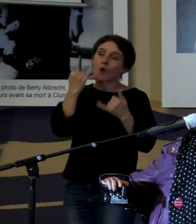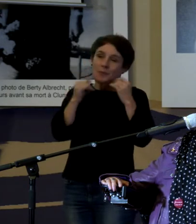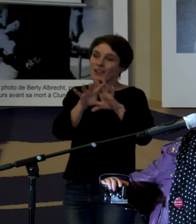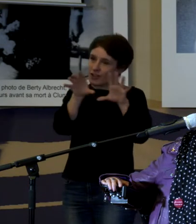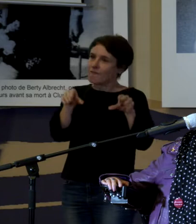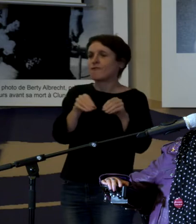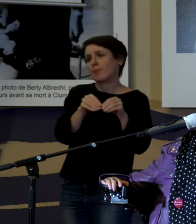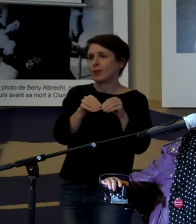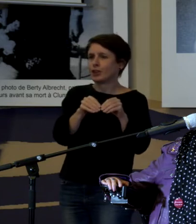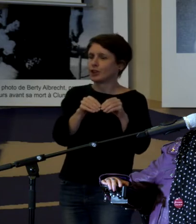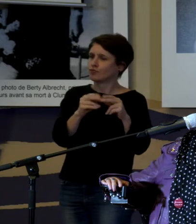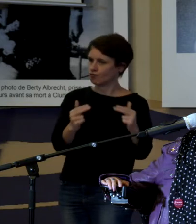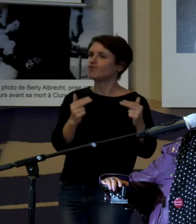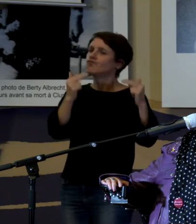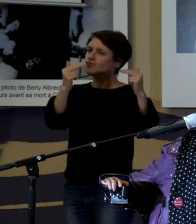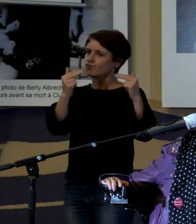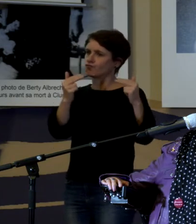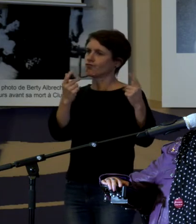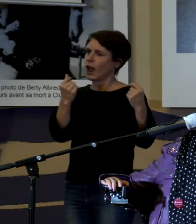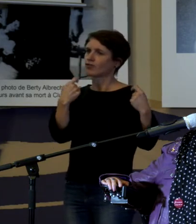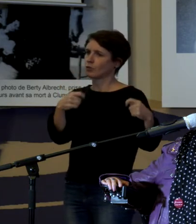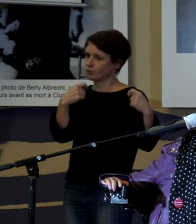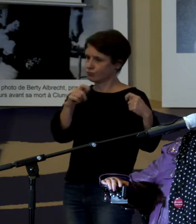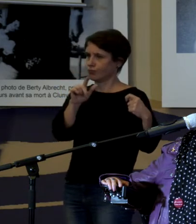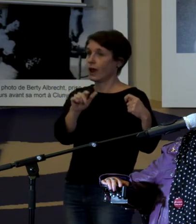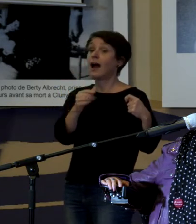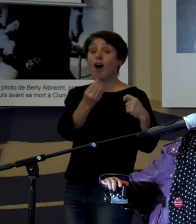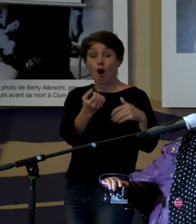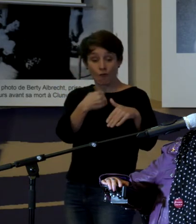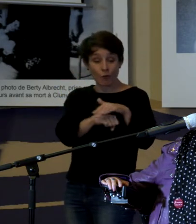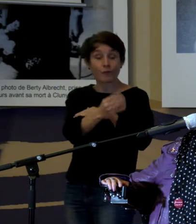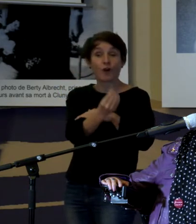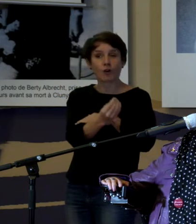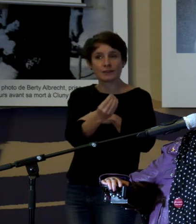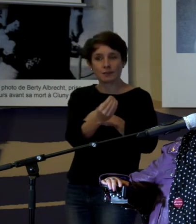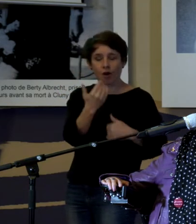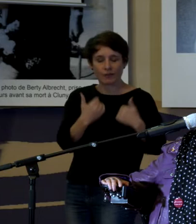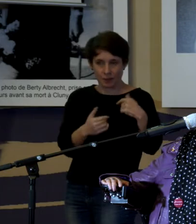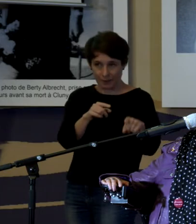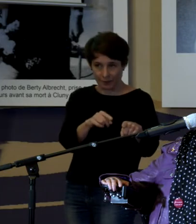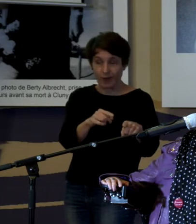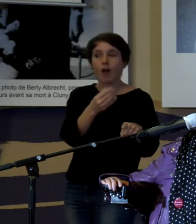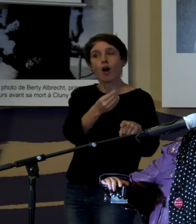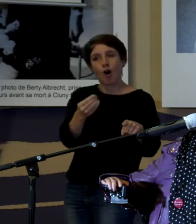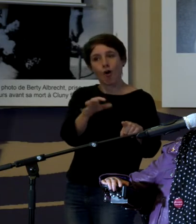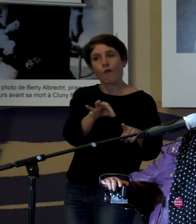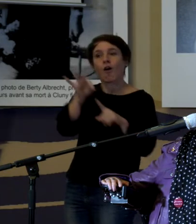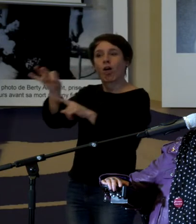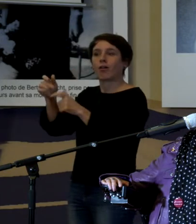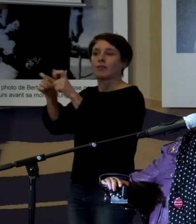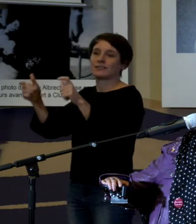favorisé, hein, eh bien, hein, moins hein, les enfants handicapés sont scolarisés dans les